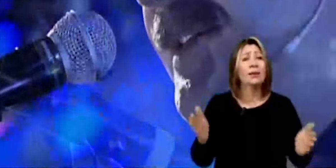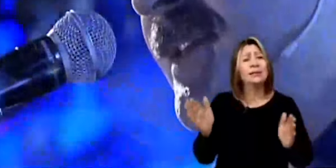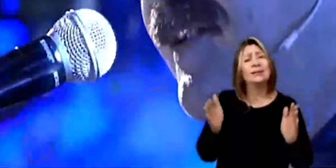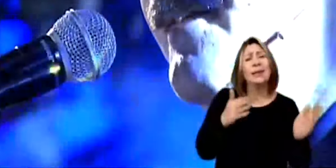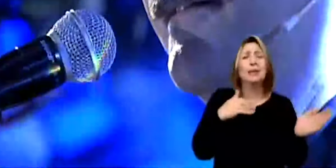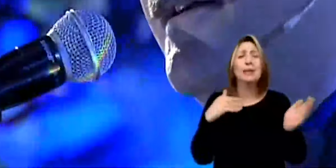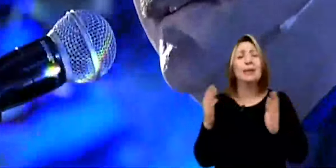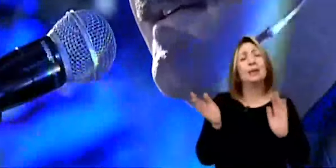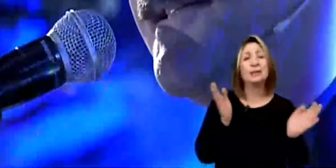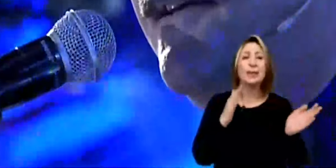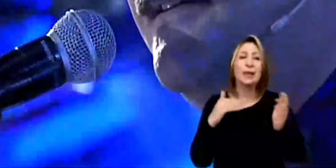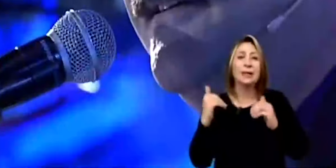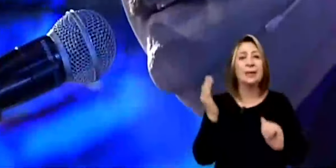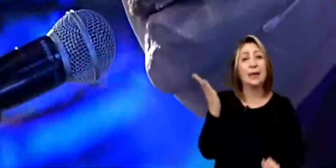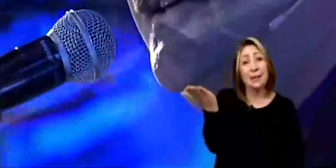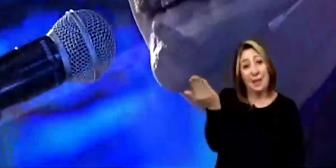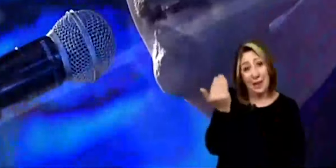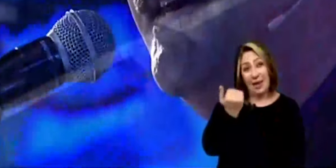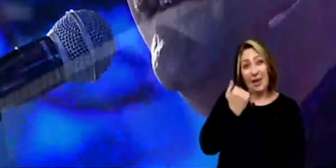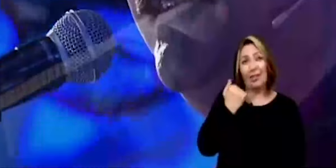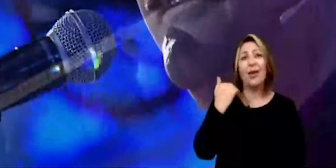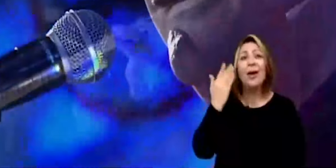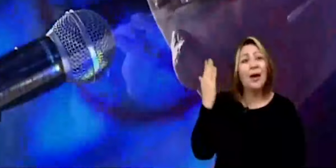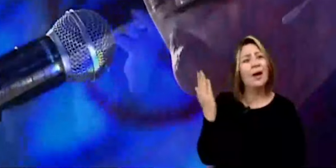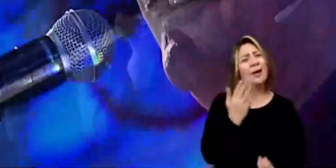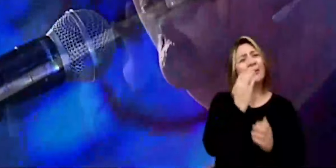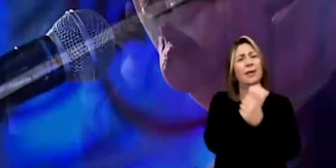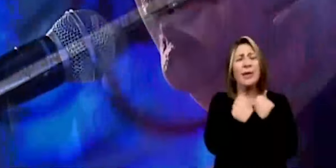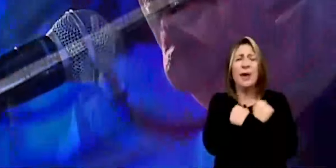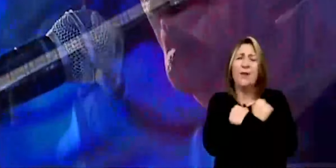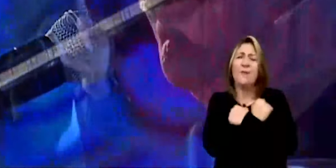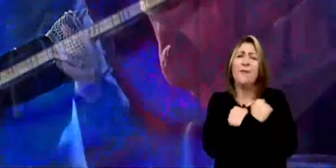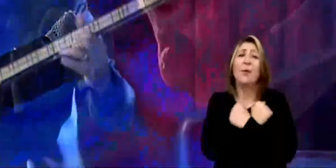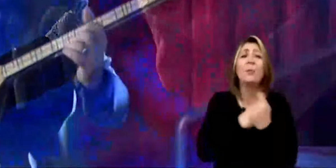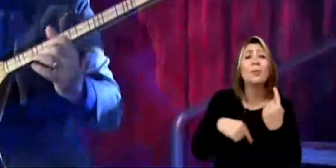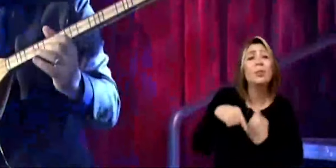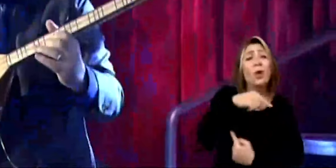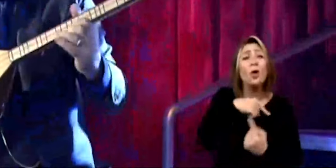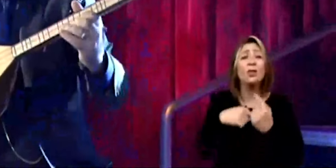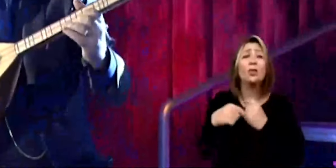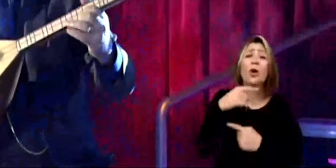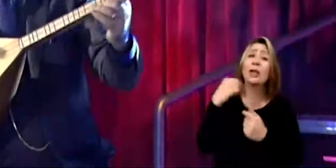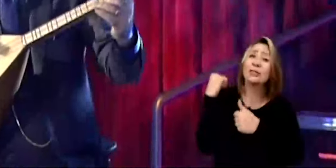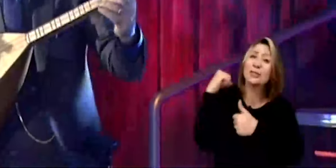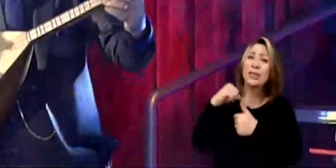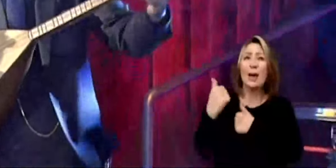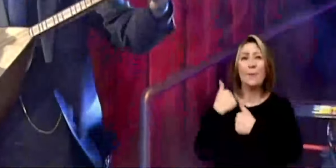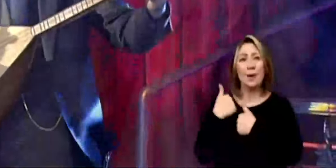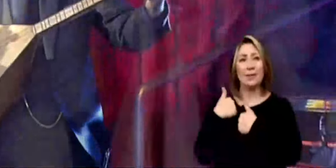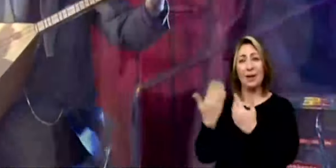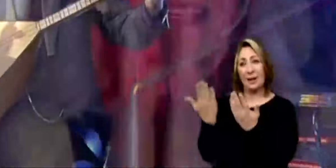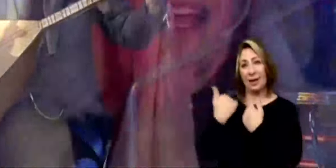yollar, salına da salına da gel. Haydi yavrum dön dolaş